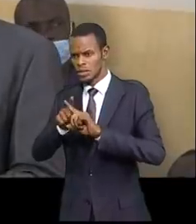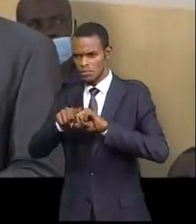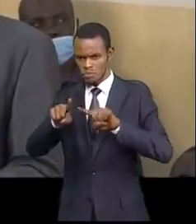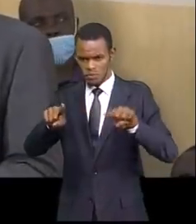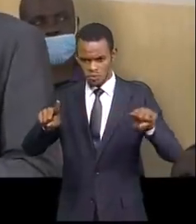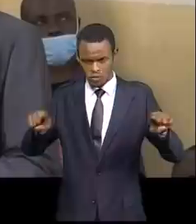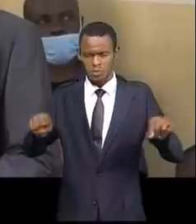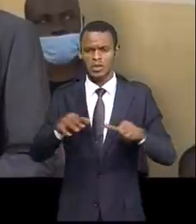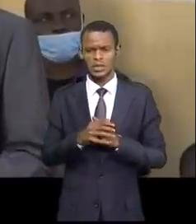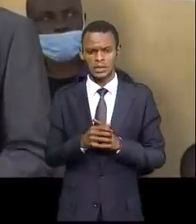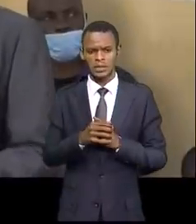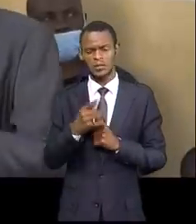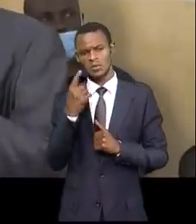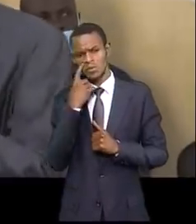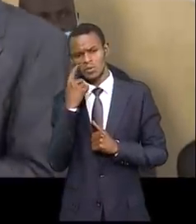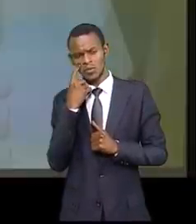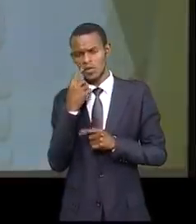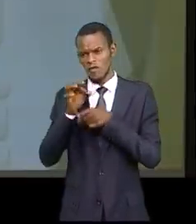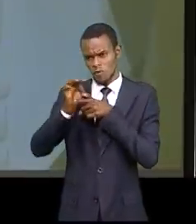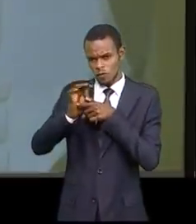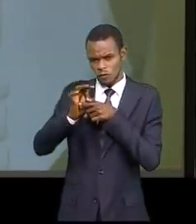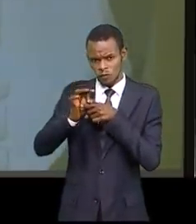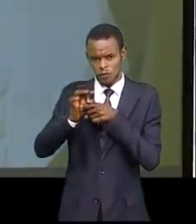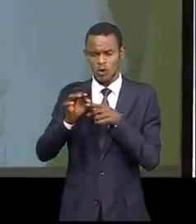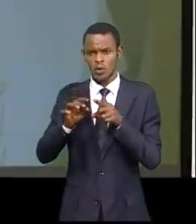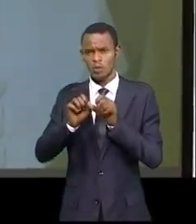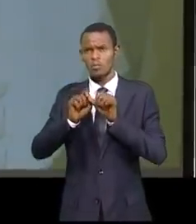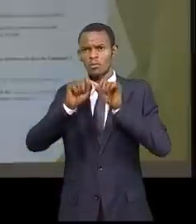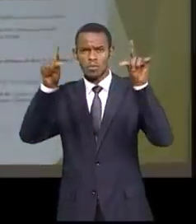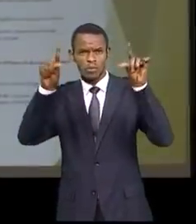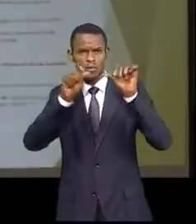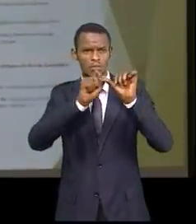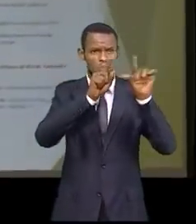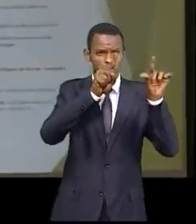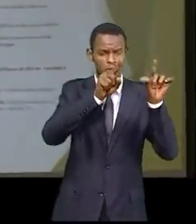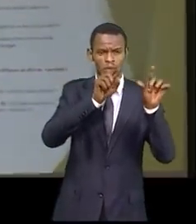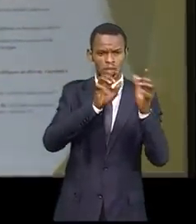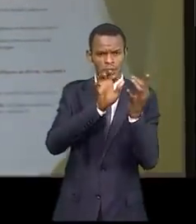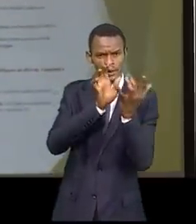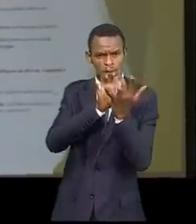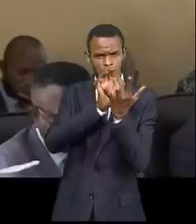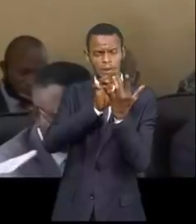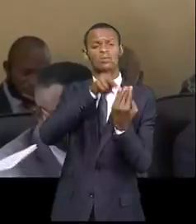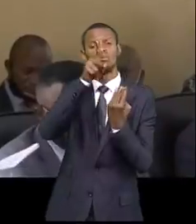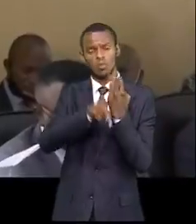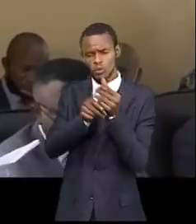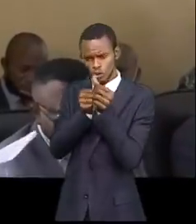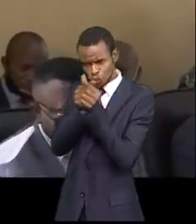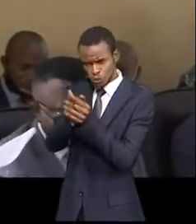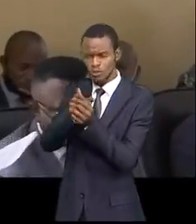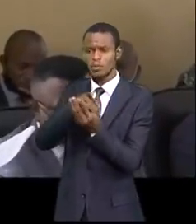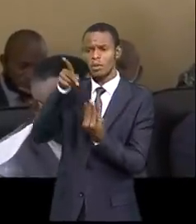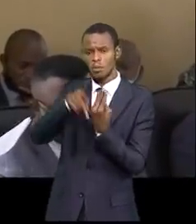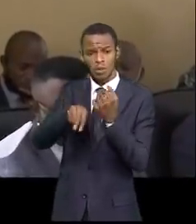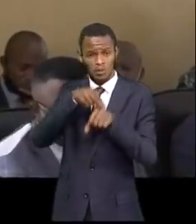importations des données la mise en place du tableau de bord pour le suivi intégré du plan national des stratégies